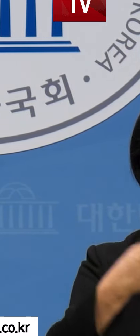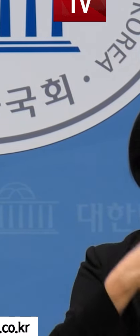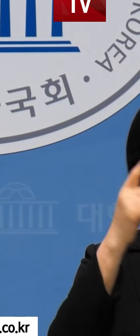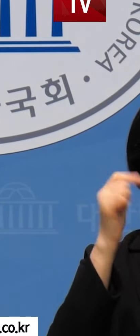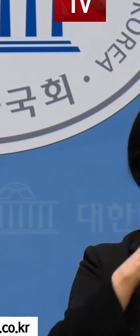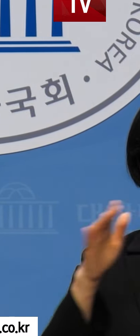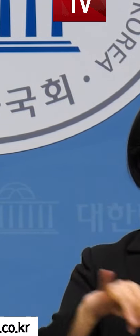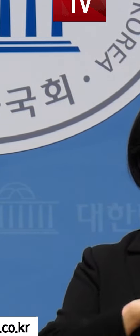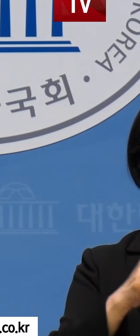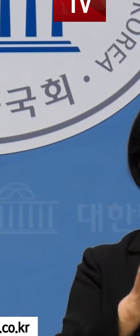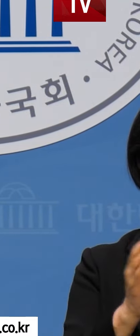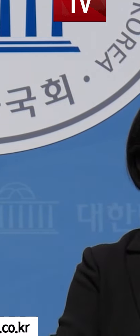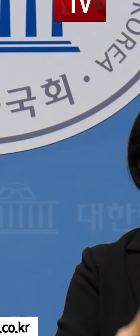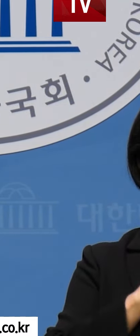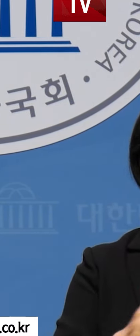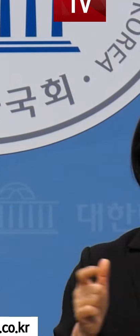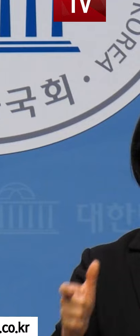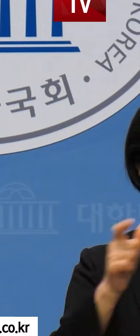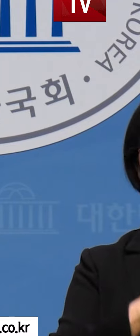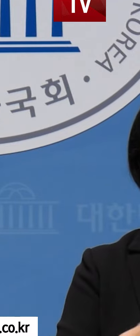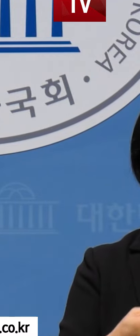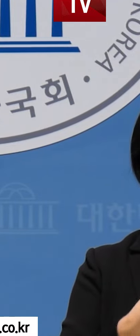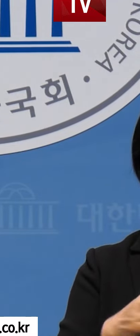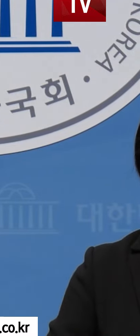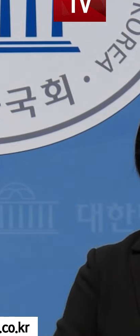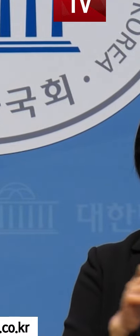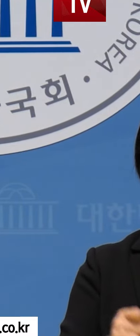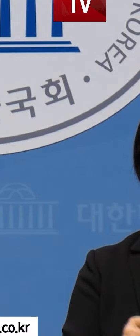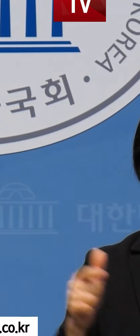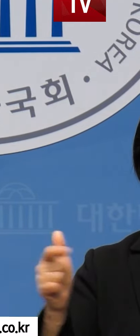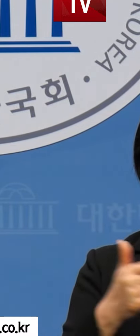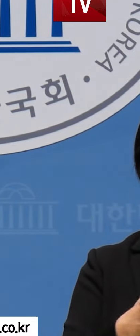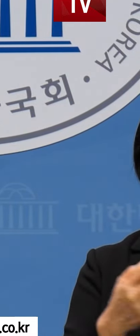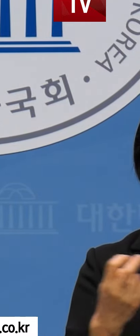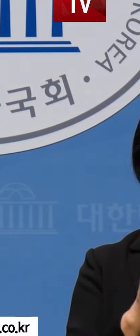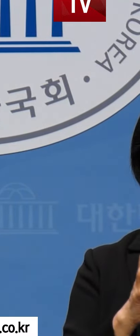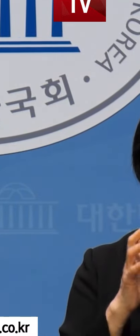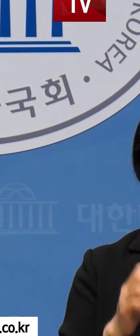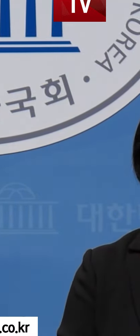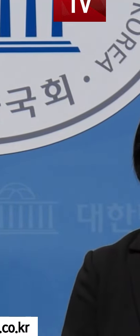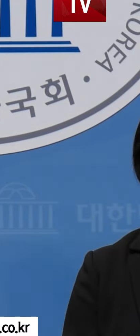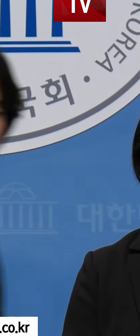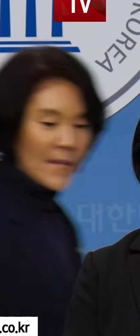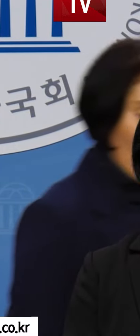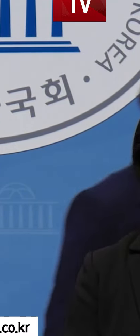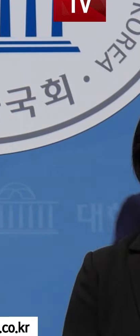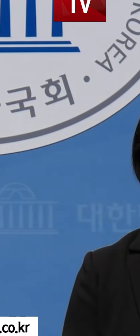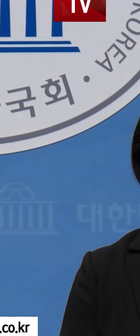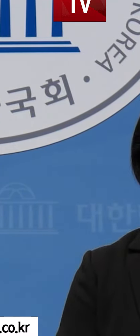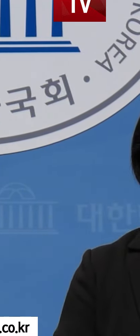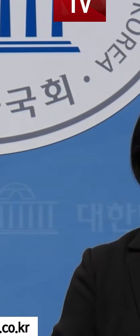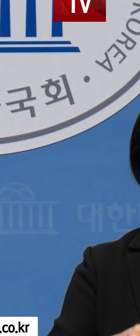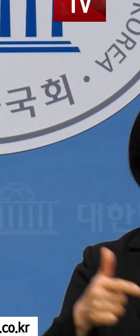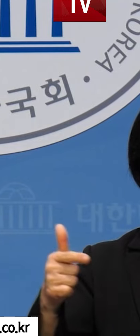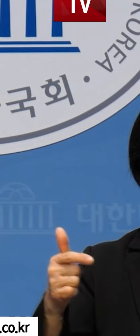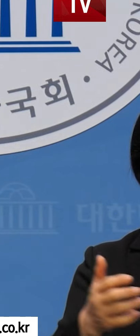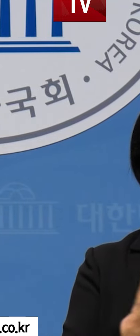필수의료, 공공의료, 지역의료의 기반을 확충하는 수단이 되어야 한다. 얼마나 늘리는가를